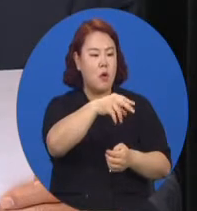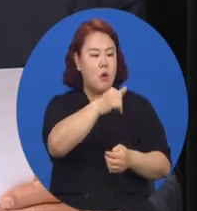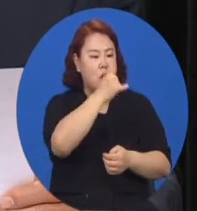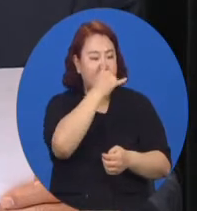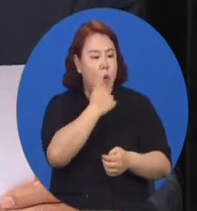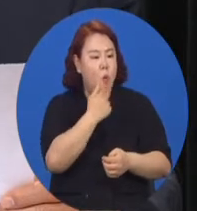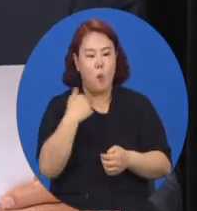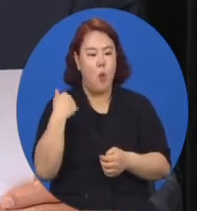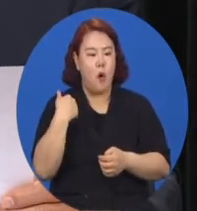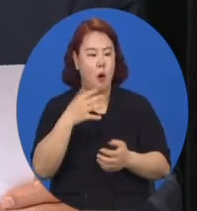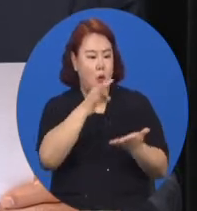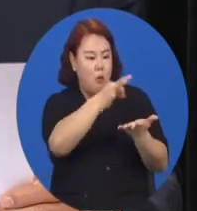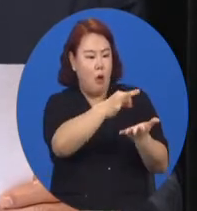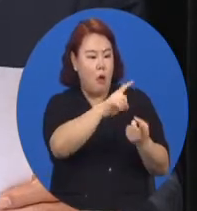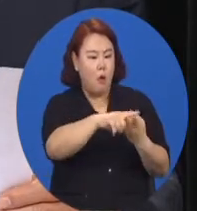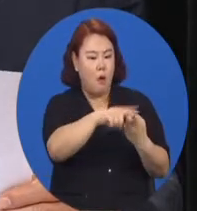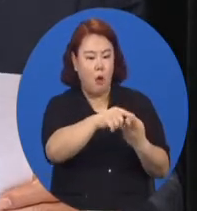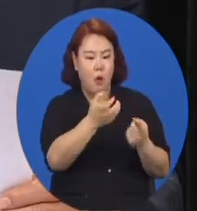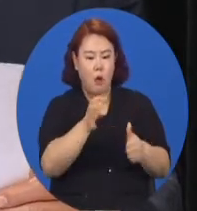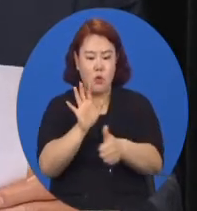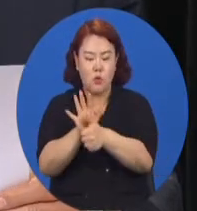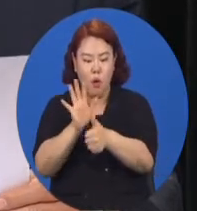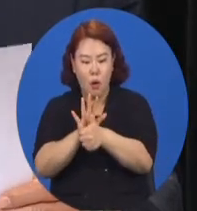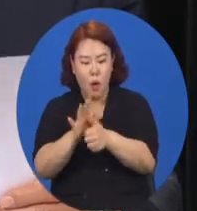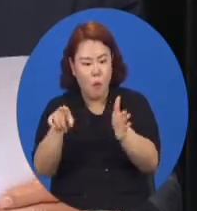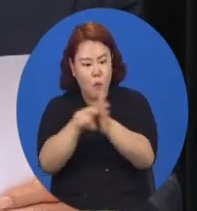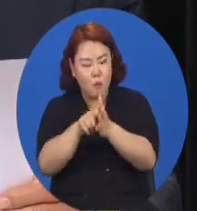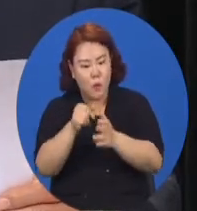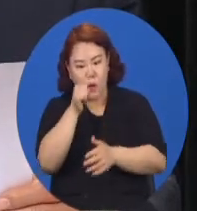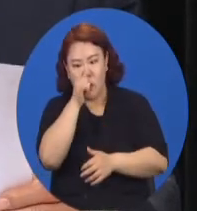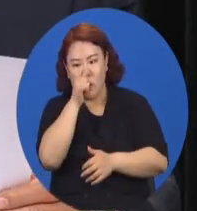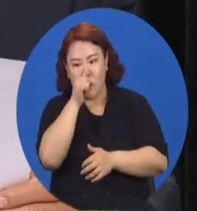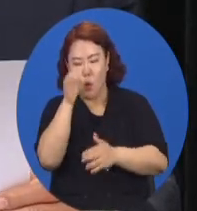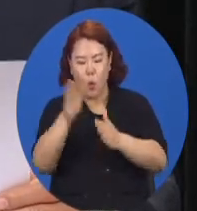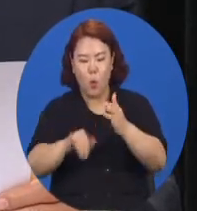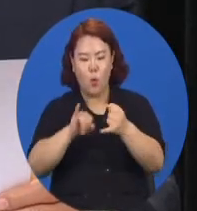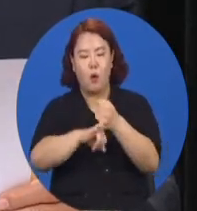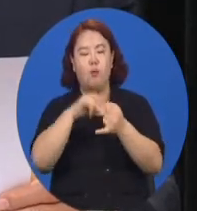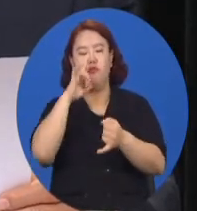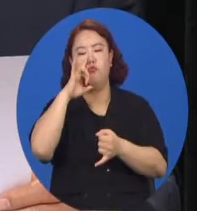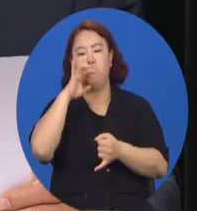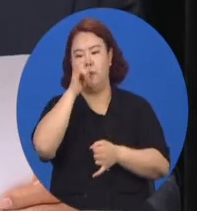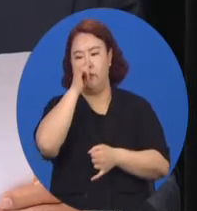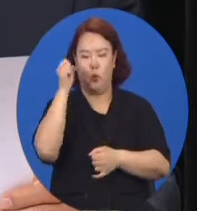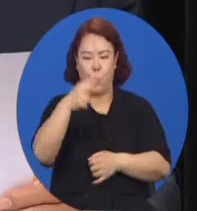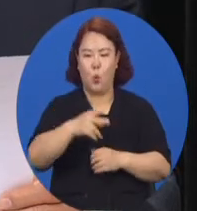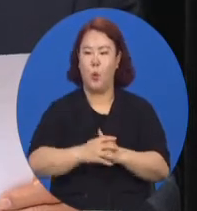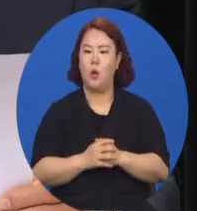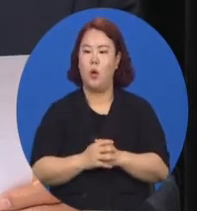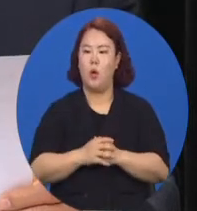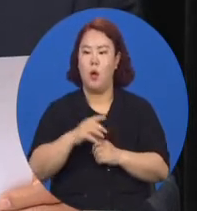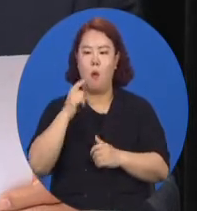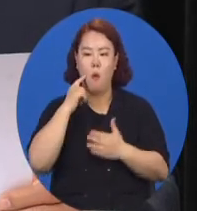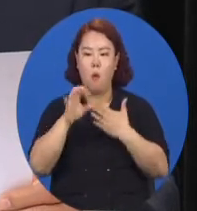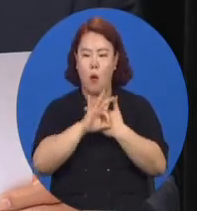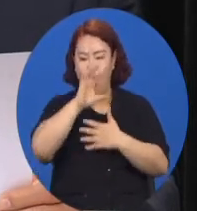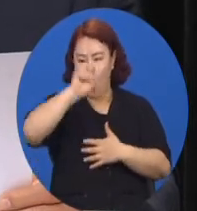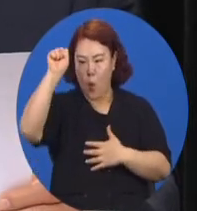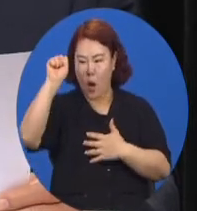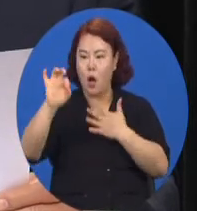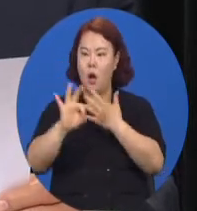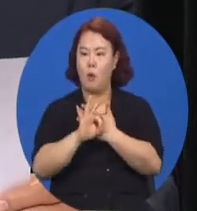자체가 과연 신뢰성 있는 그런 공약인지 궁금합니다. 그리고 만약 통과가 된다고